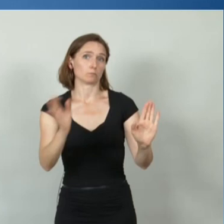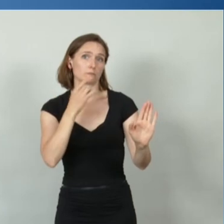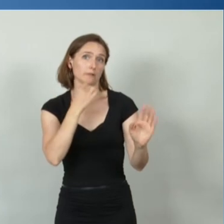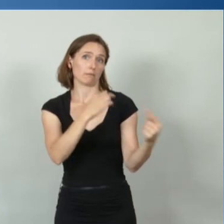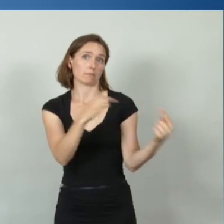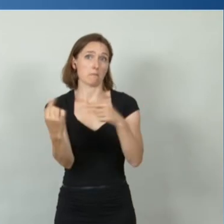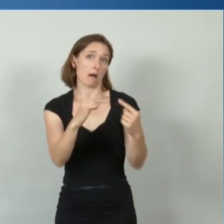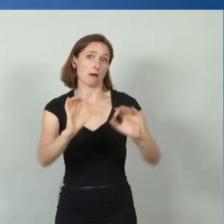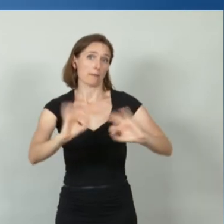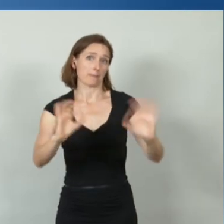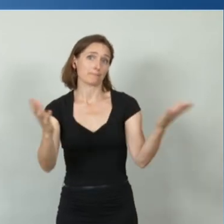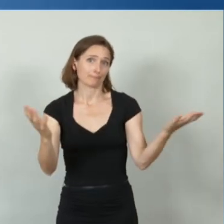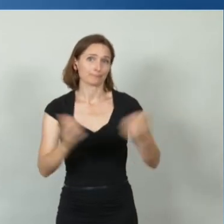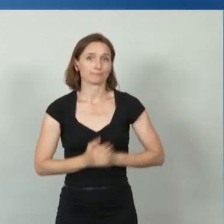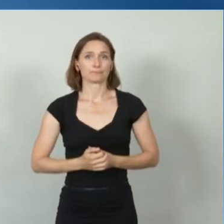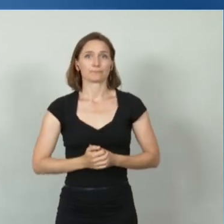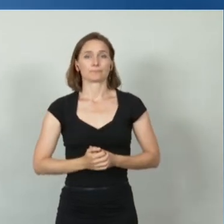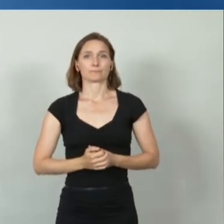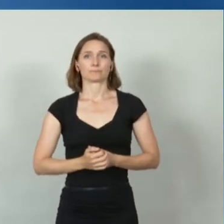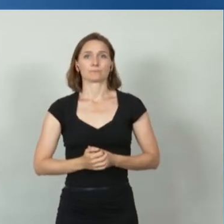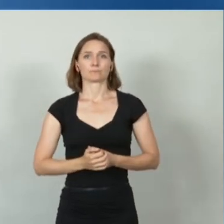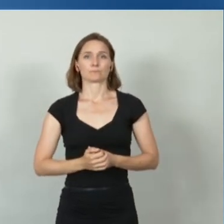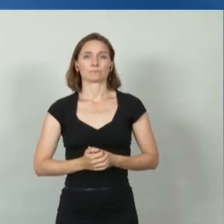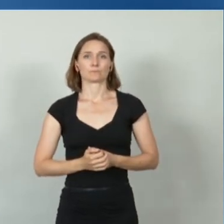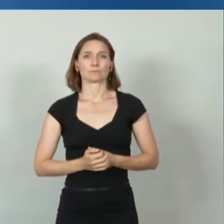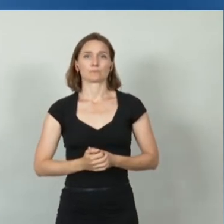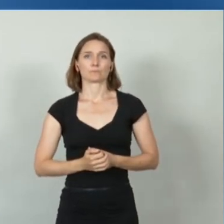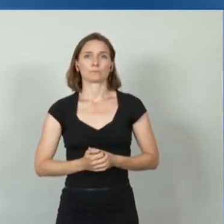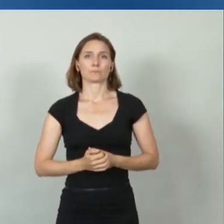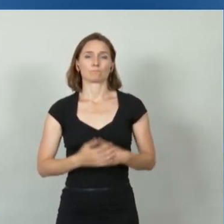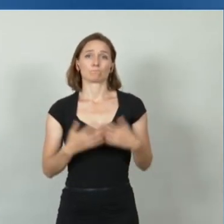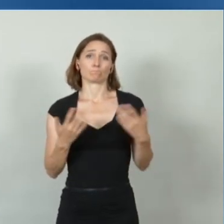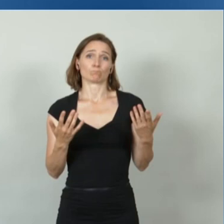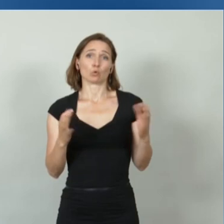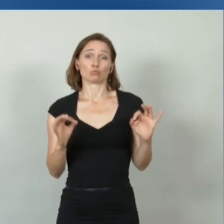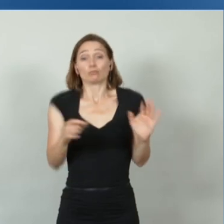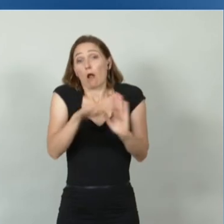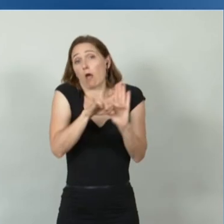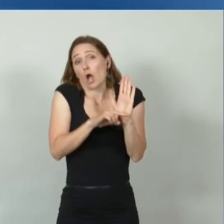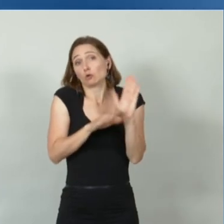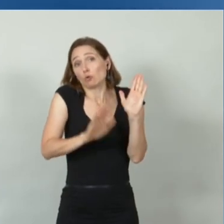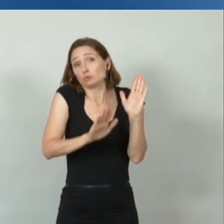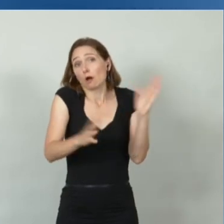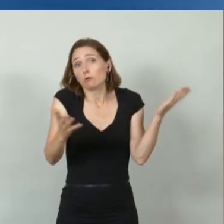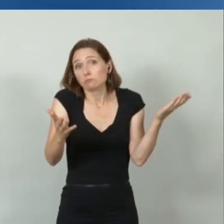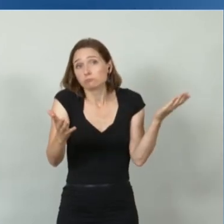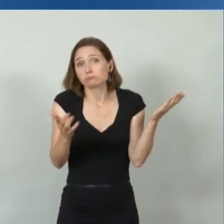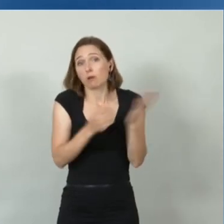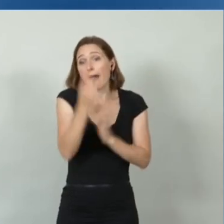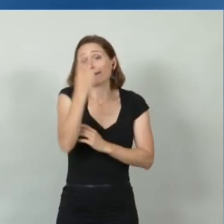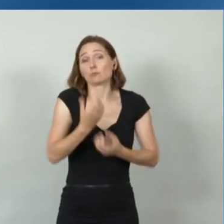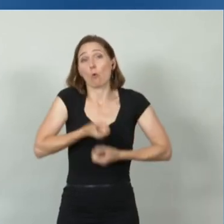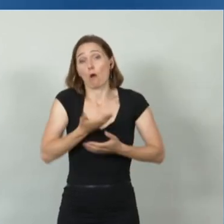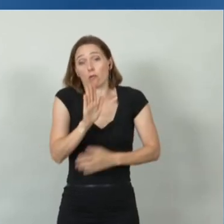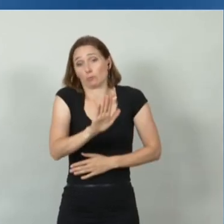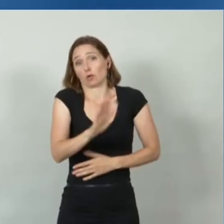sujettes à débat donc effectivement c'est ça c'est la règle en fait des questions orales